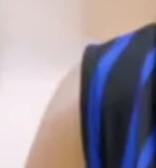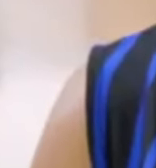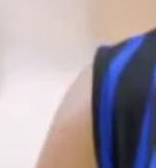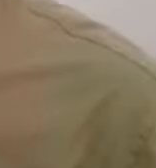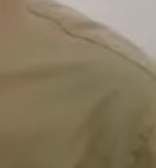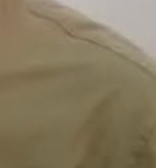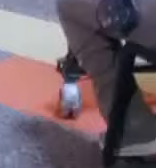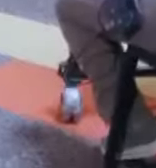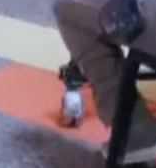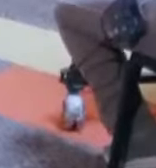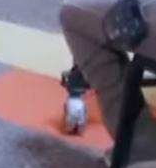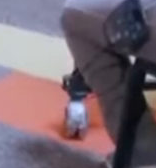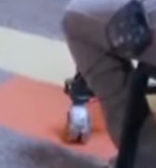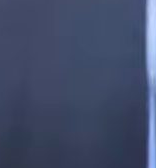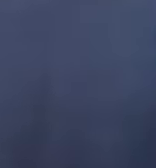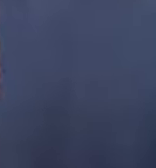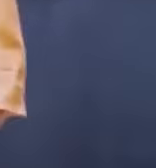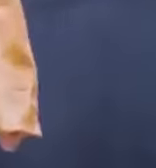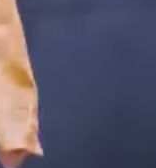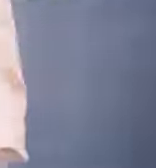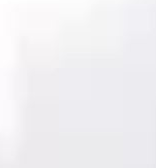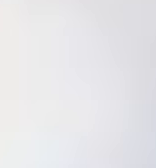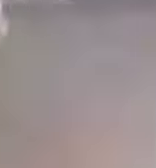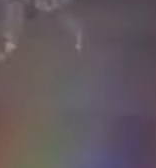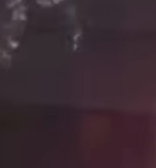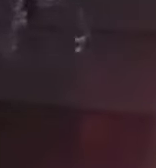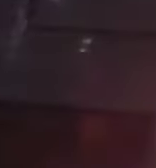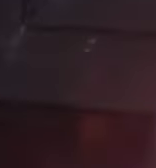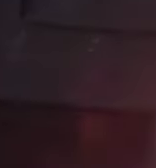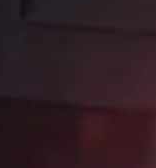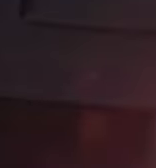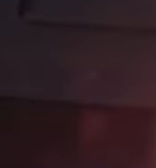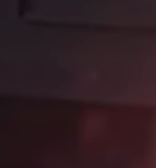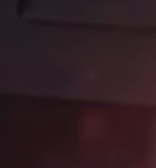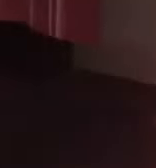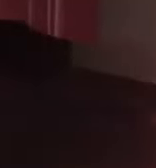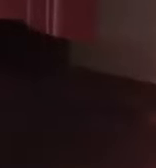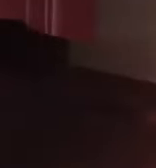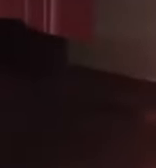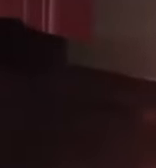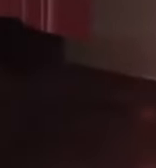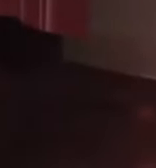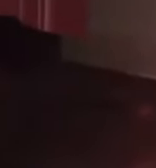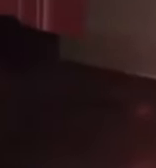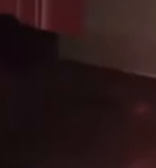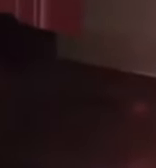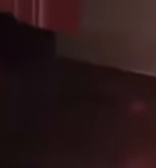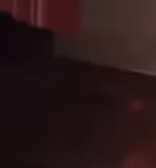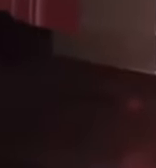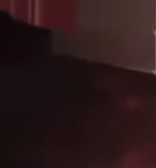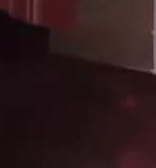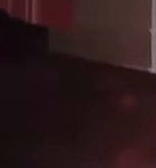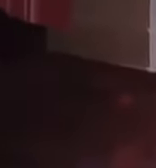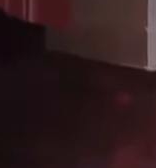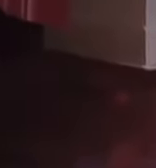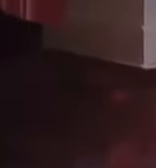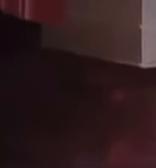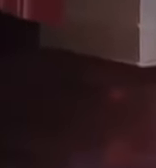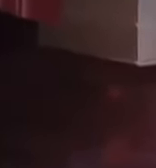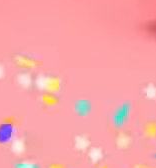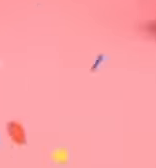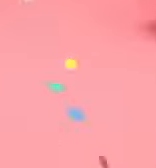at kinikilalang prinsesa ng MVM. Little Princess. World Premiere January